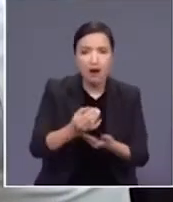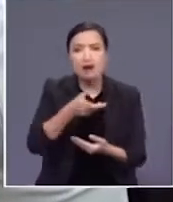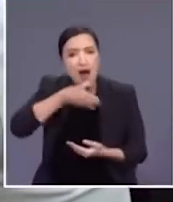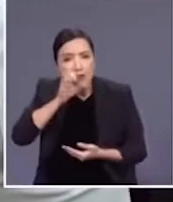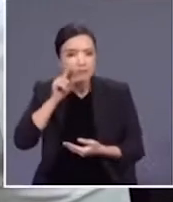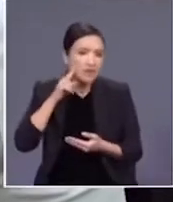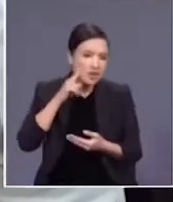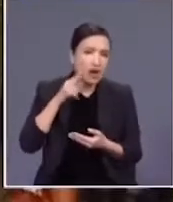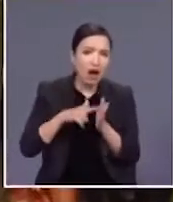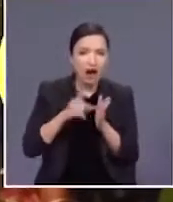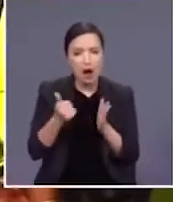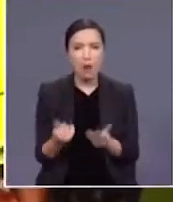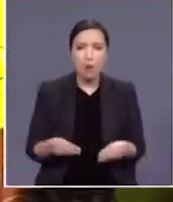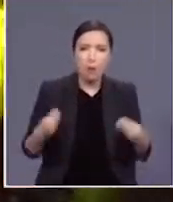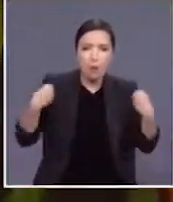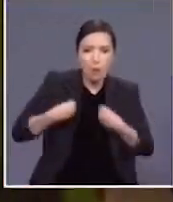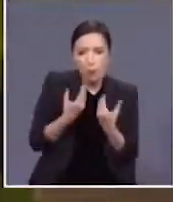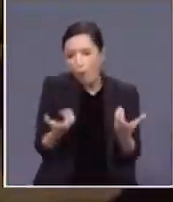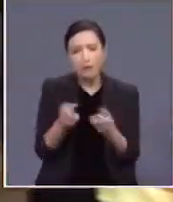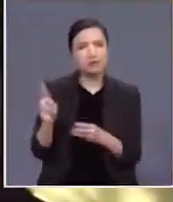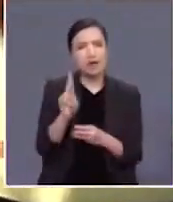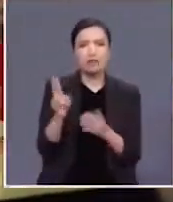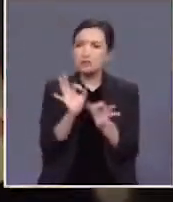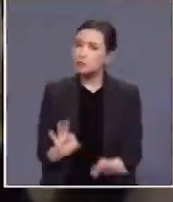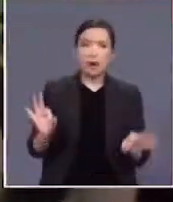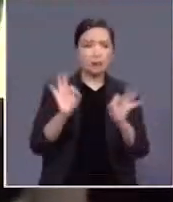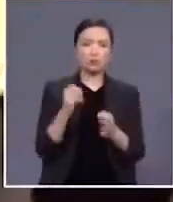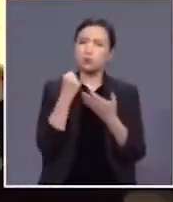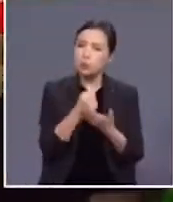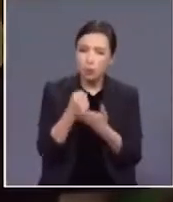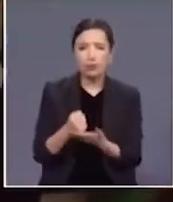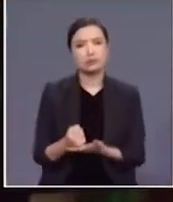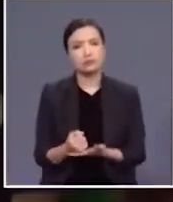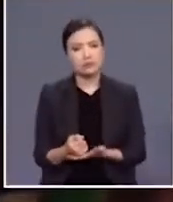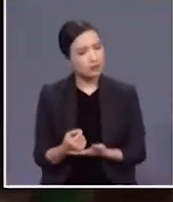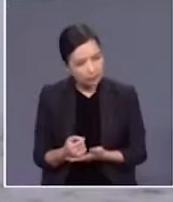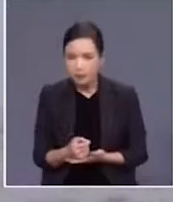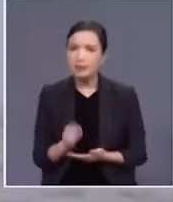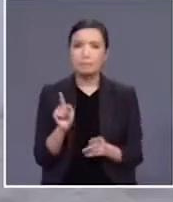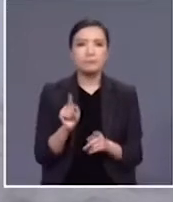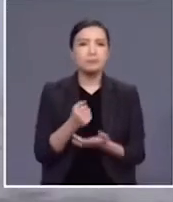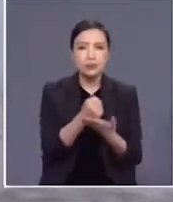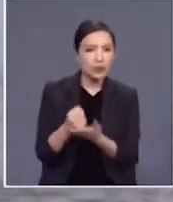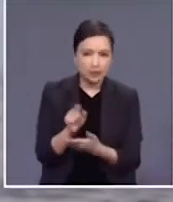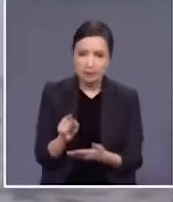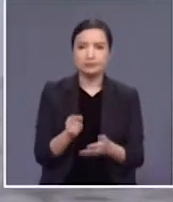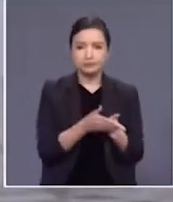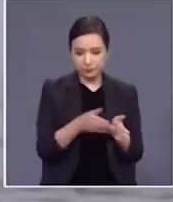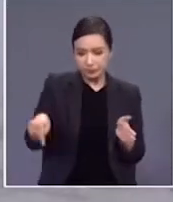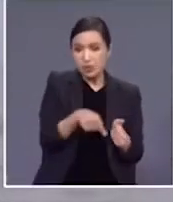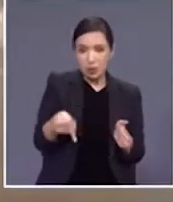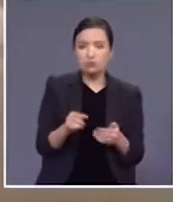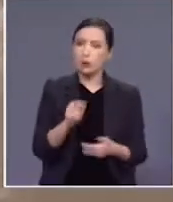โรคและเครื่องนุ่งห่มเครื่องใช้ที่จำเป็นเพื่อจะบรรเทาทุกข์ทั้งทางกายและจิตใจเหล่านี้เป็นต้นทั้งนี้ให้ทั้งหมดนั้นบรร